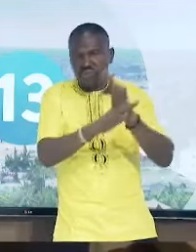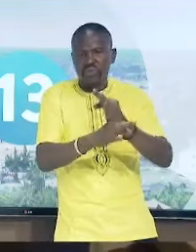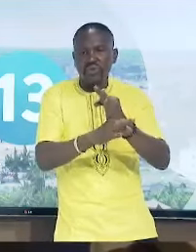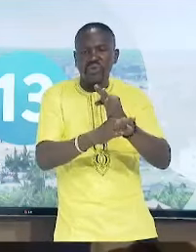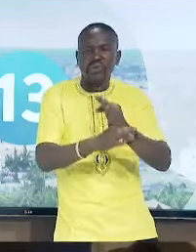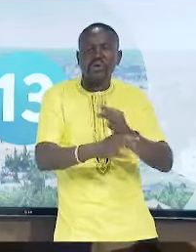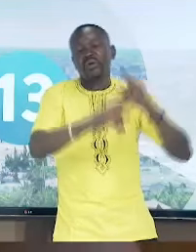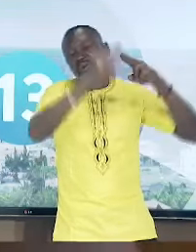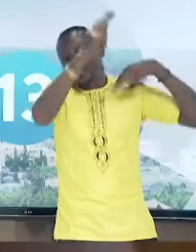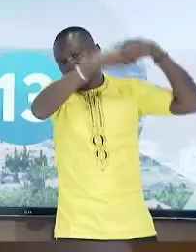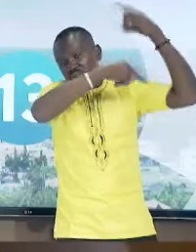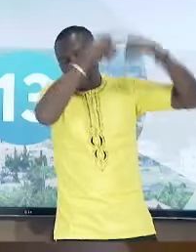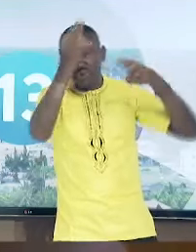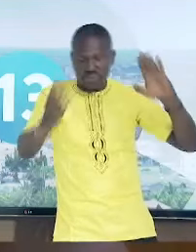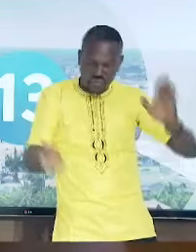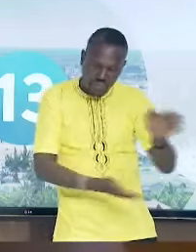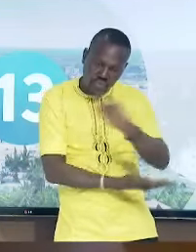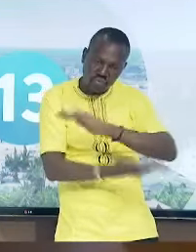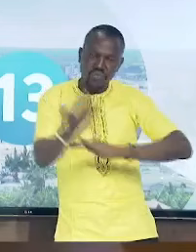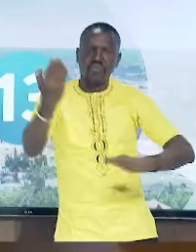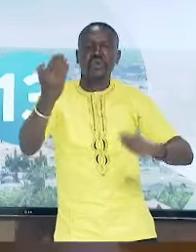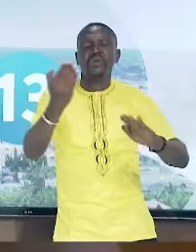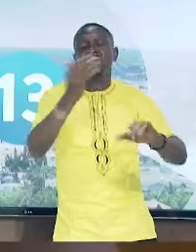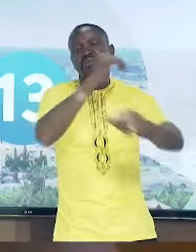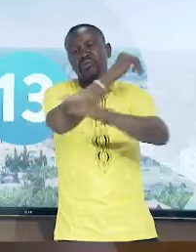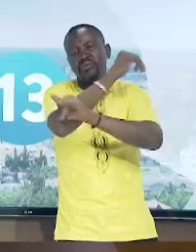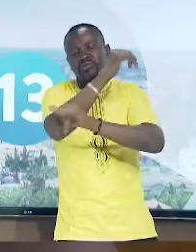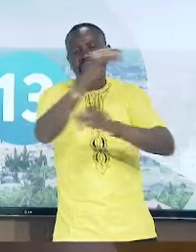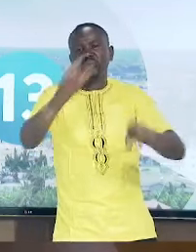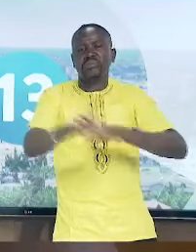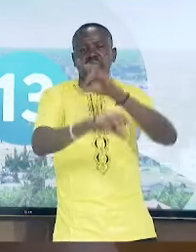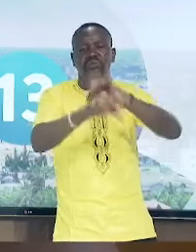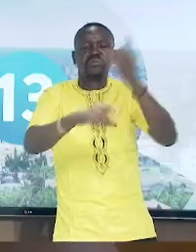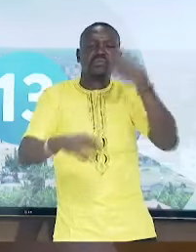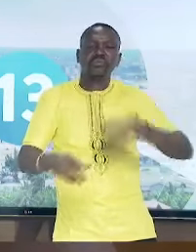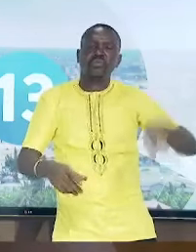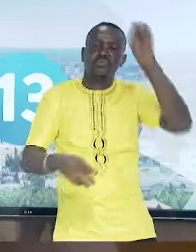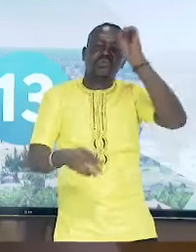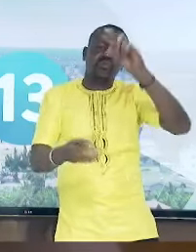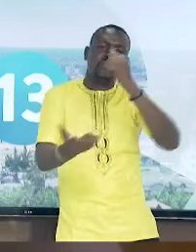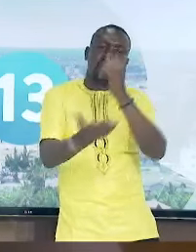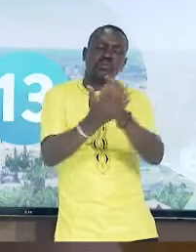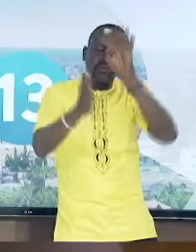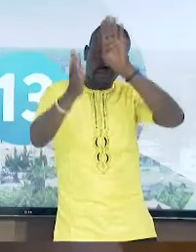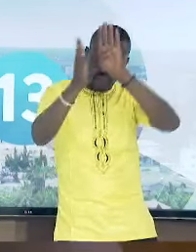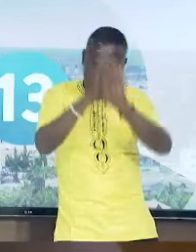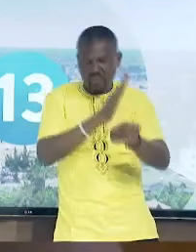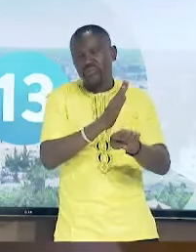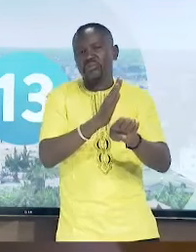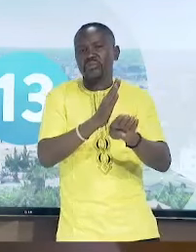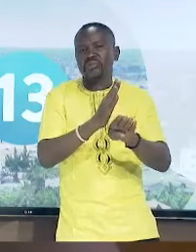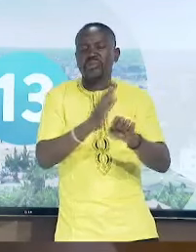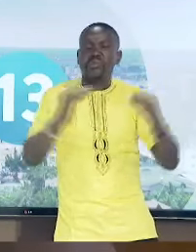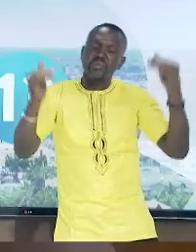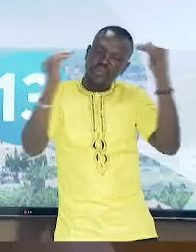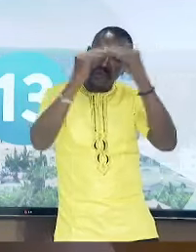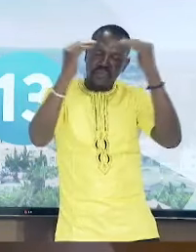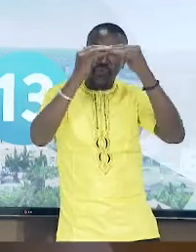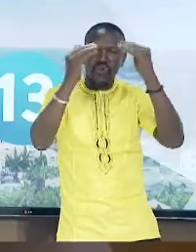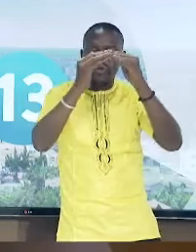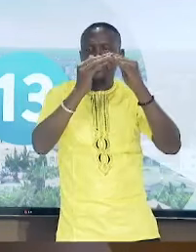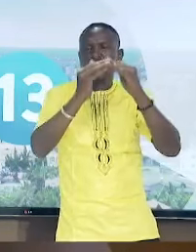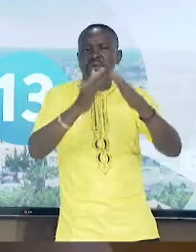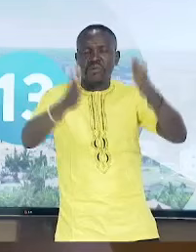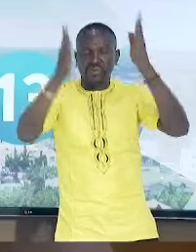patrimoine bâti des collectivités territoriales. Il y a la gestion financière et réduction des comptes. Il y a également la